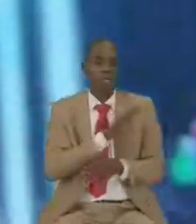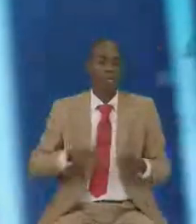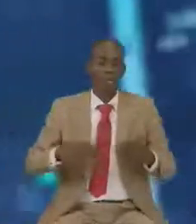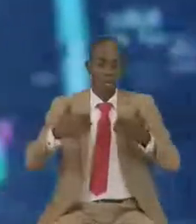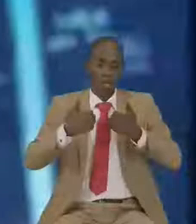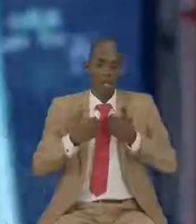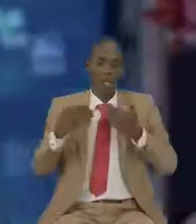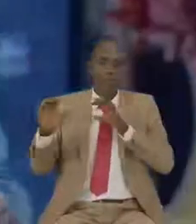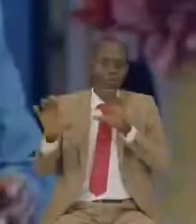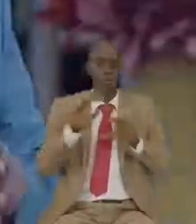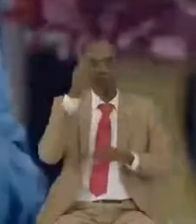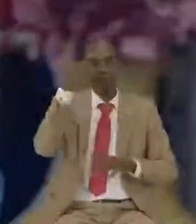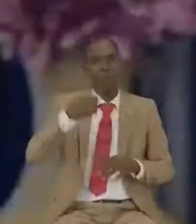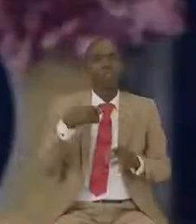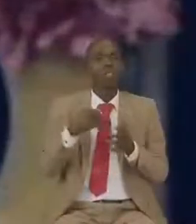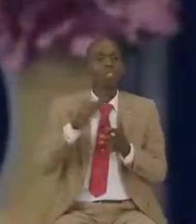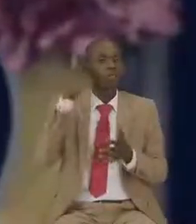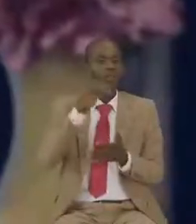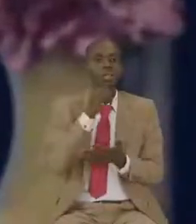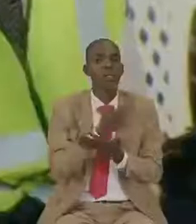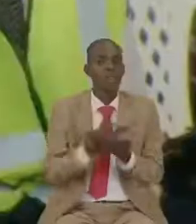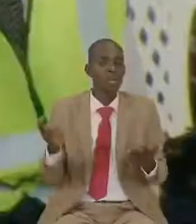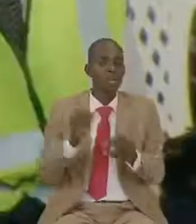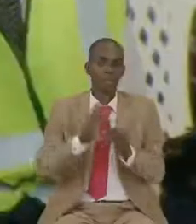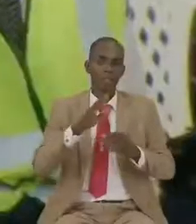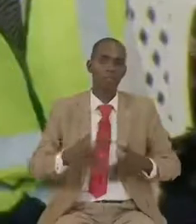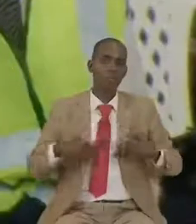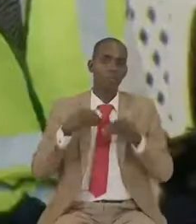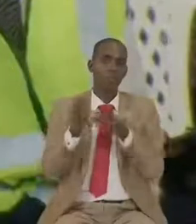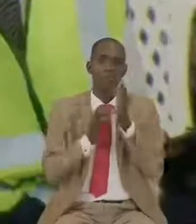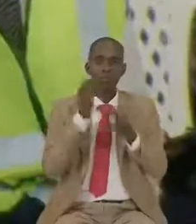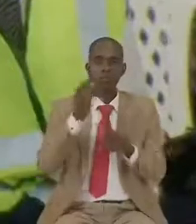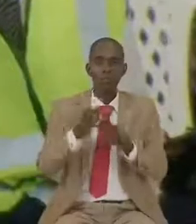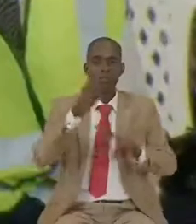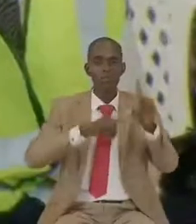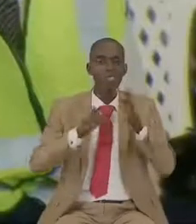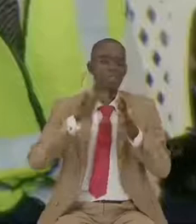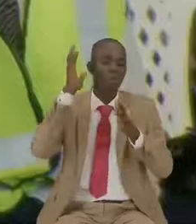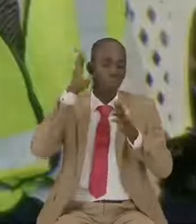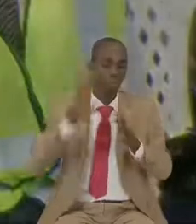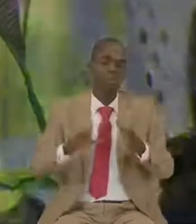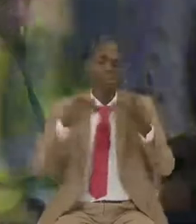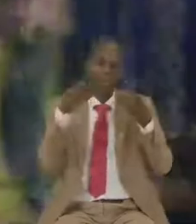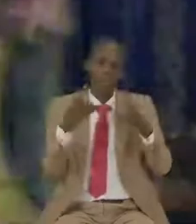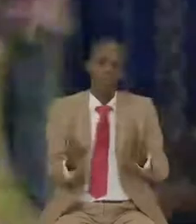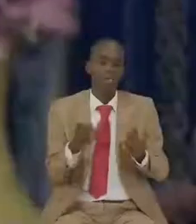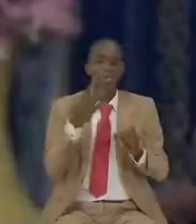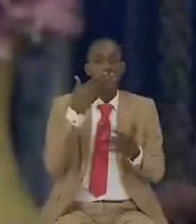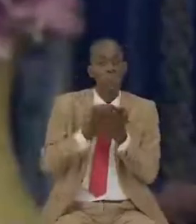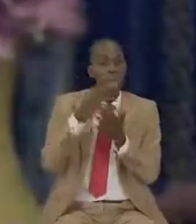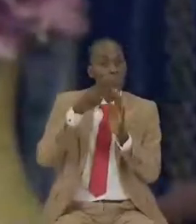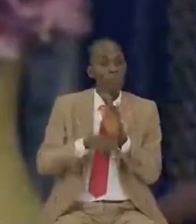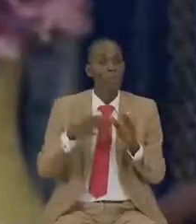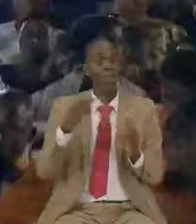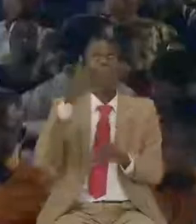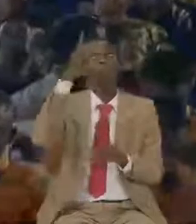Comme je touche, comme j'embrasse ce que Christ a fait pour moi, cela ne fera pas défaut dans